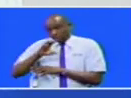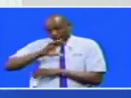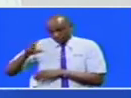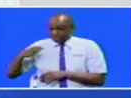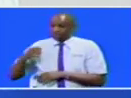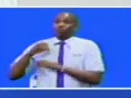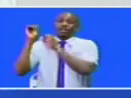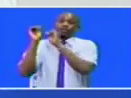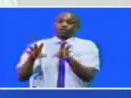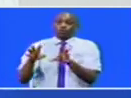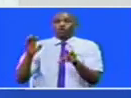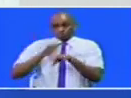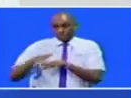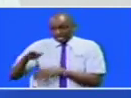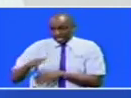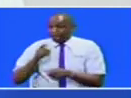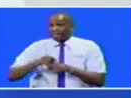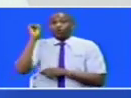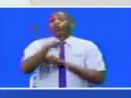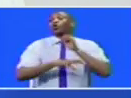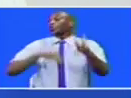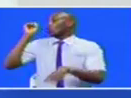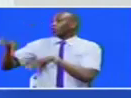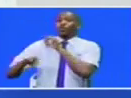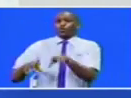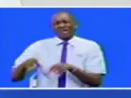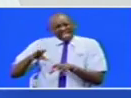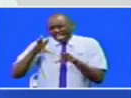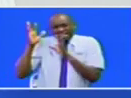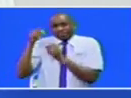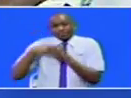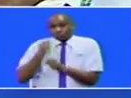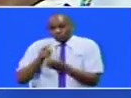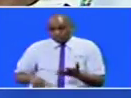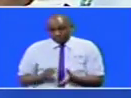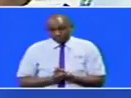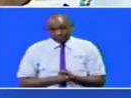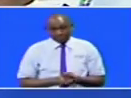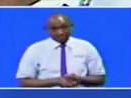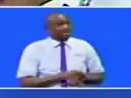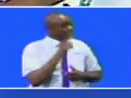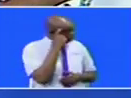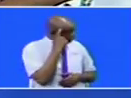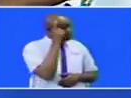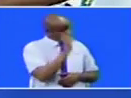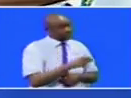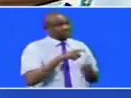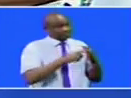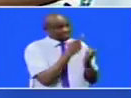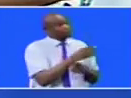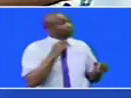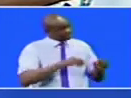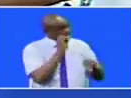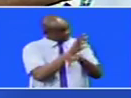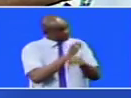na tusitupe mahali ambapo panastahili. Lakini ukiwa unatupa kiovyo ovyo, we have to find a way to... Kumbuka hayo kwanza, lazima yaanzie upande wenu mheshimiwa, kutoa ushauri